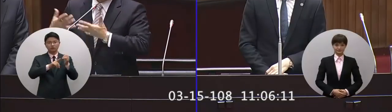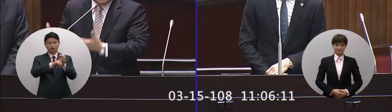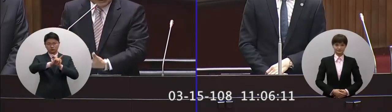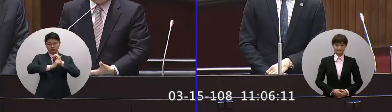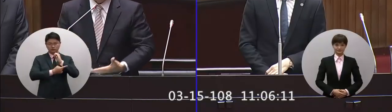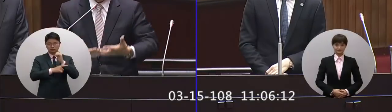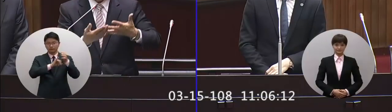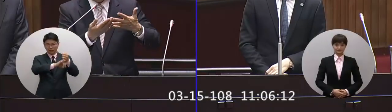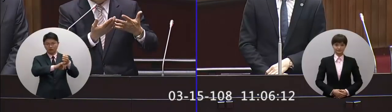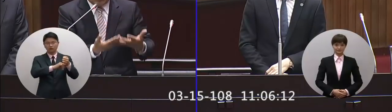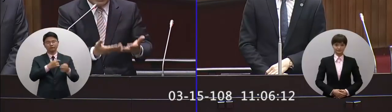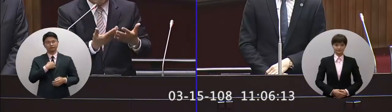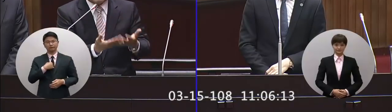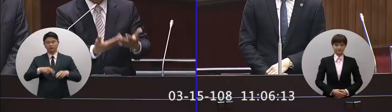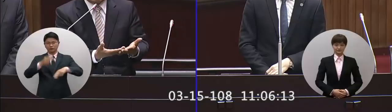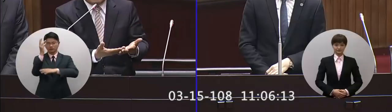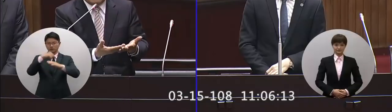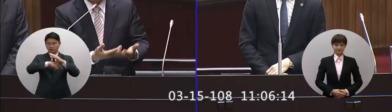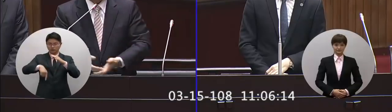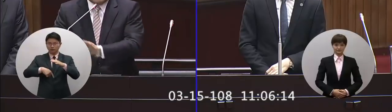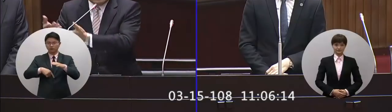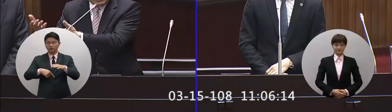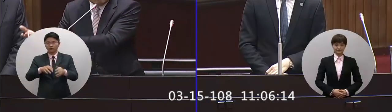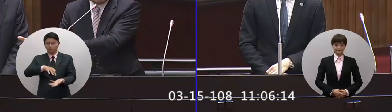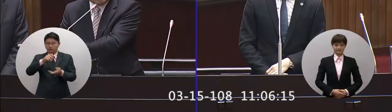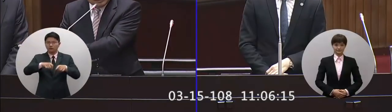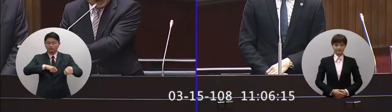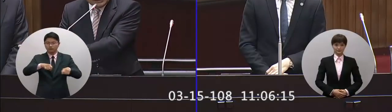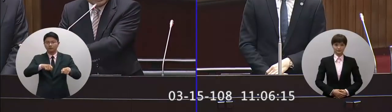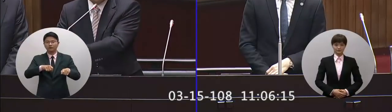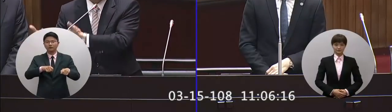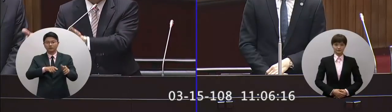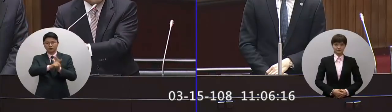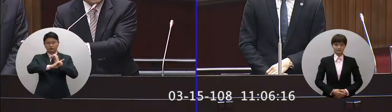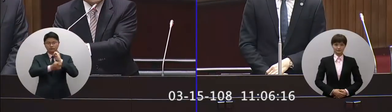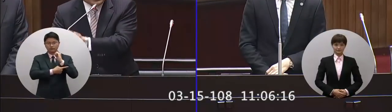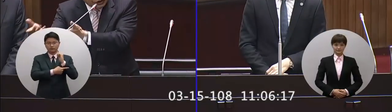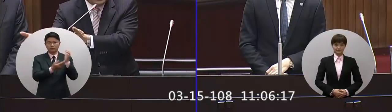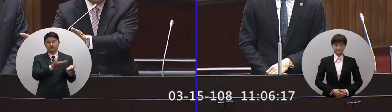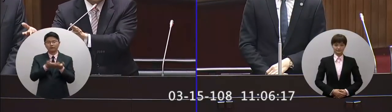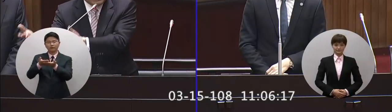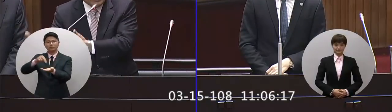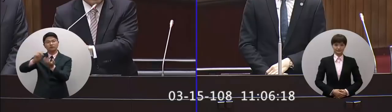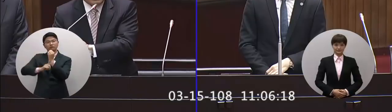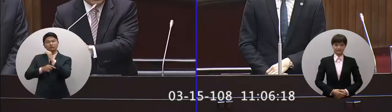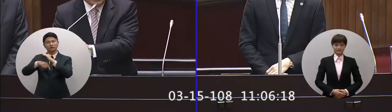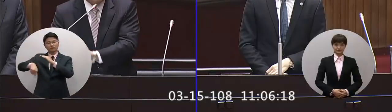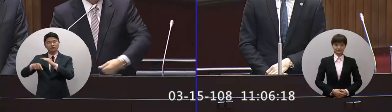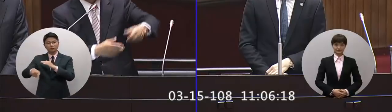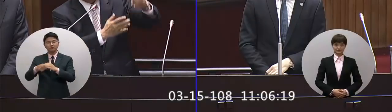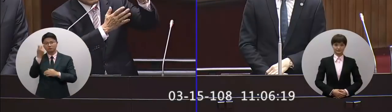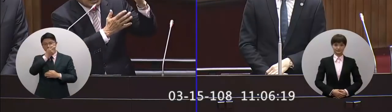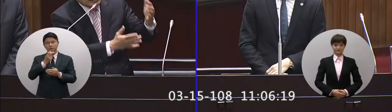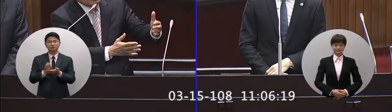政院定出一部专法的草案来送予立法院。要審議進入咱立法院內